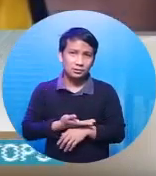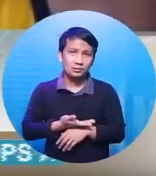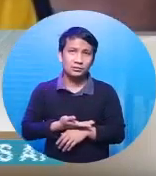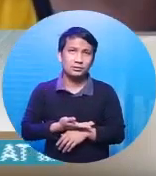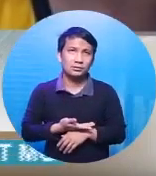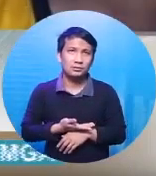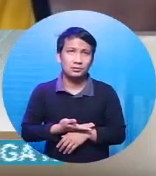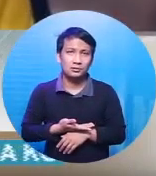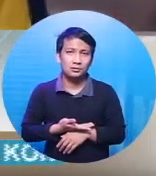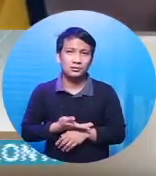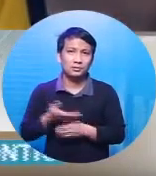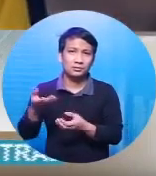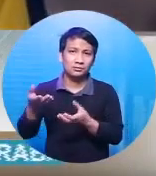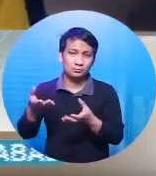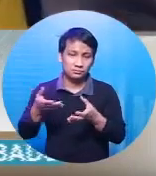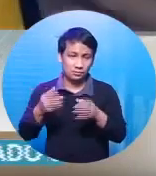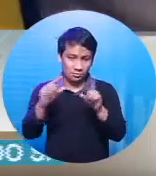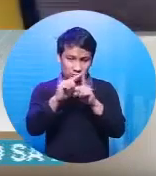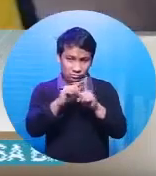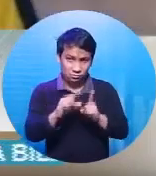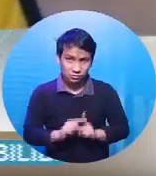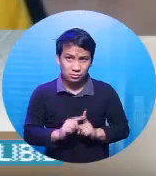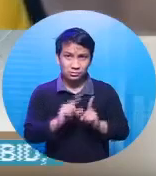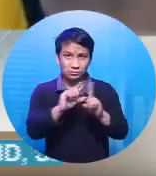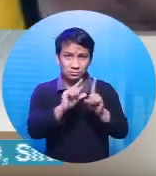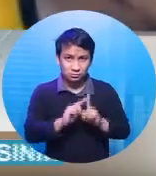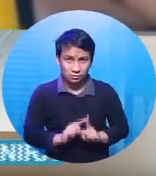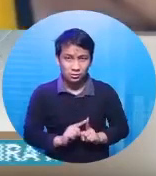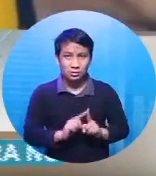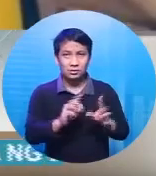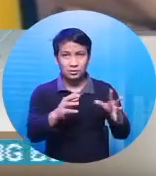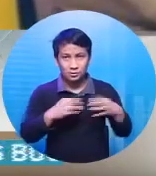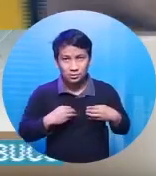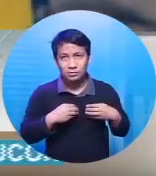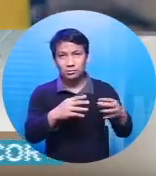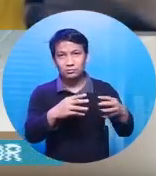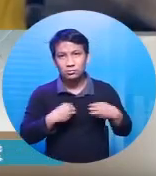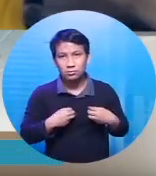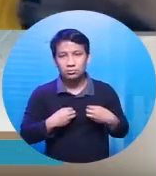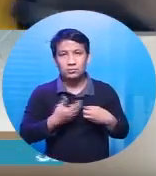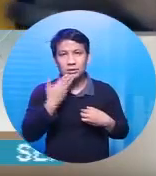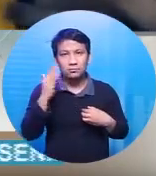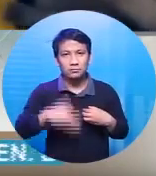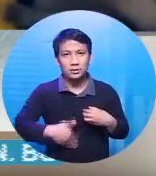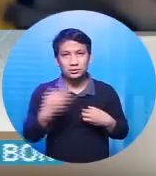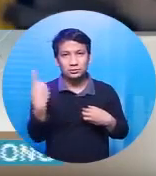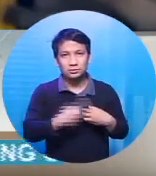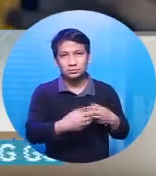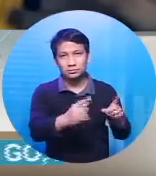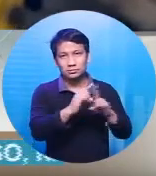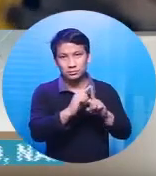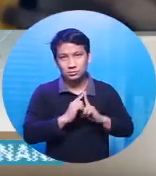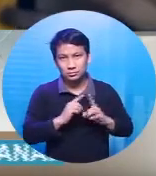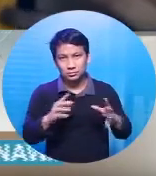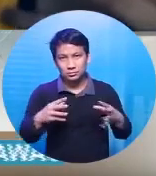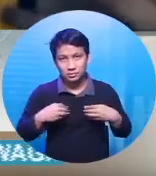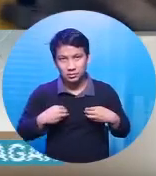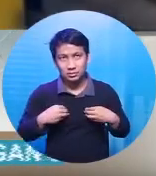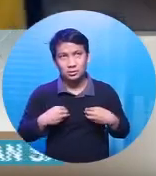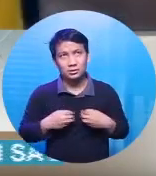lahat ng mga pinagsasabi sa akin, masasamang, masasamang kalitad, pinanggap ko po, para sa